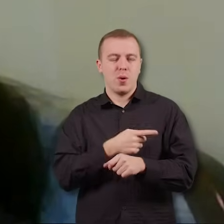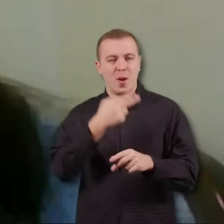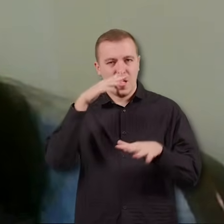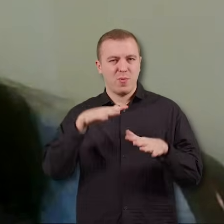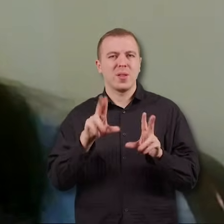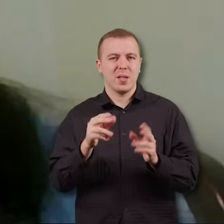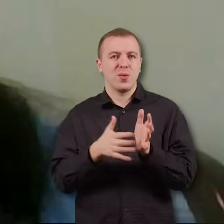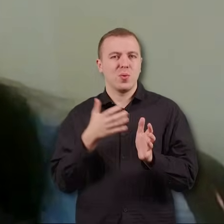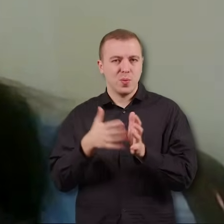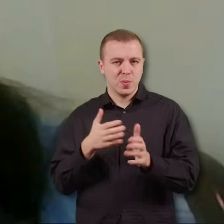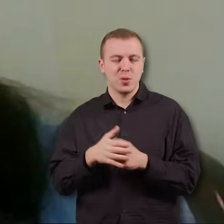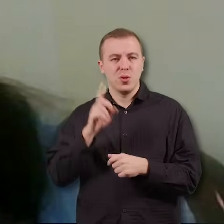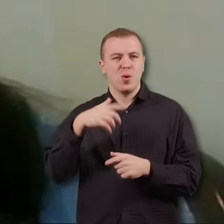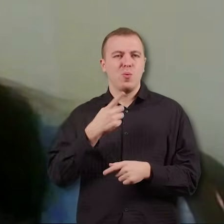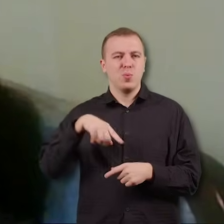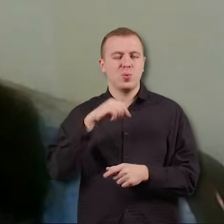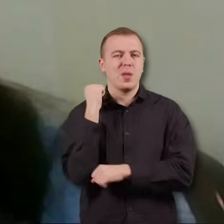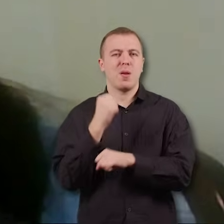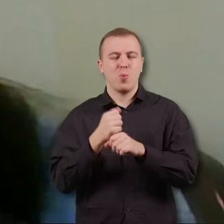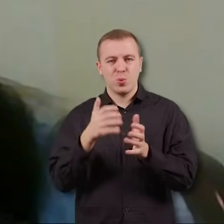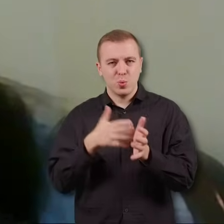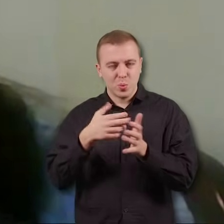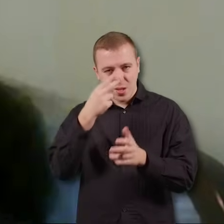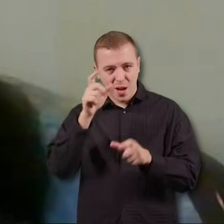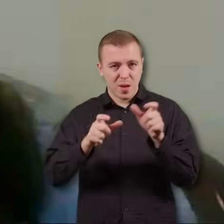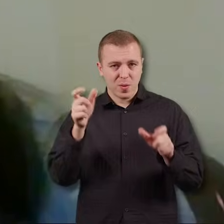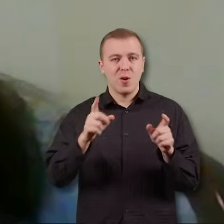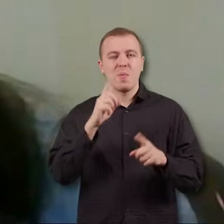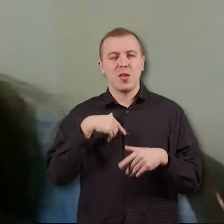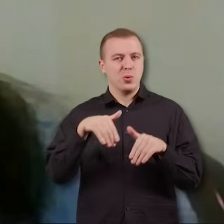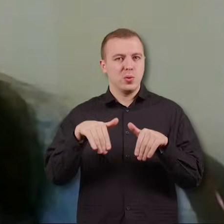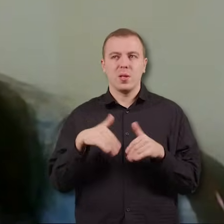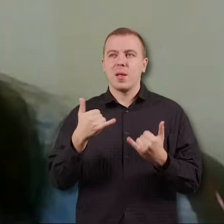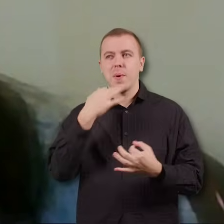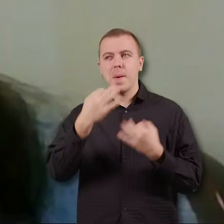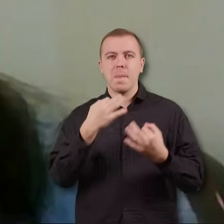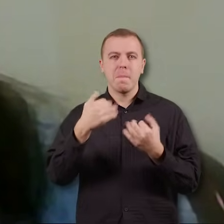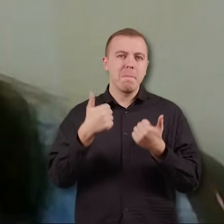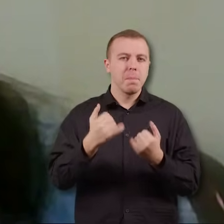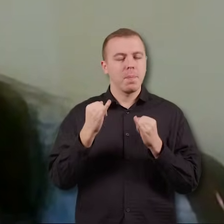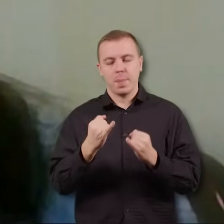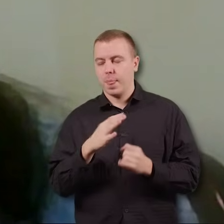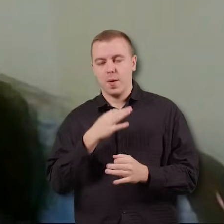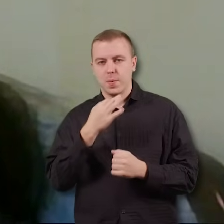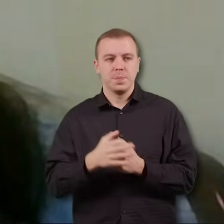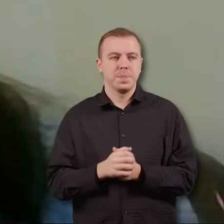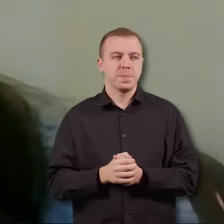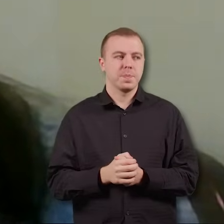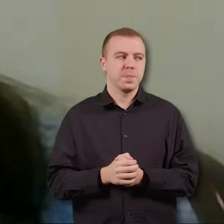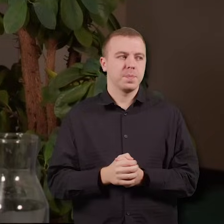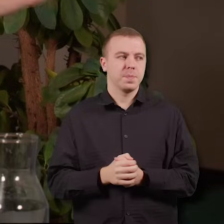tikrai trūksta, tikrai mūsų pačių darbuotojų trūksta, bet aš susilaikysiu dabar nuo tų pamąstymų, ką aš apie tai